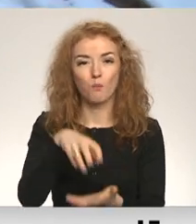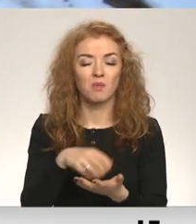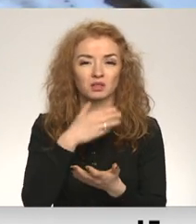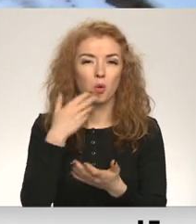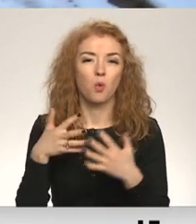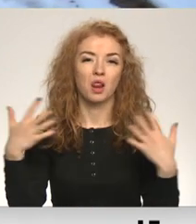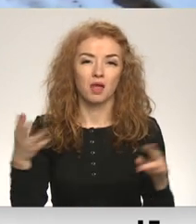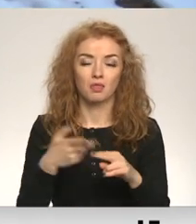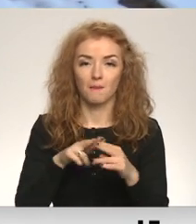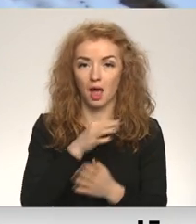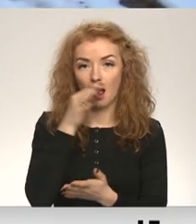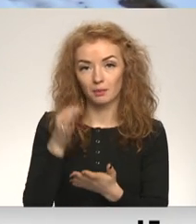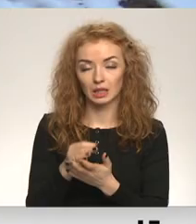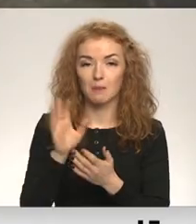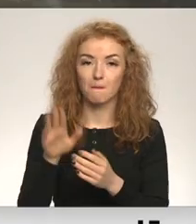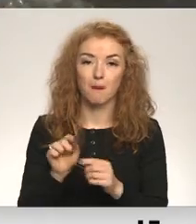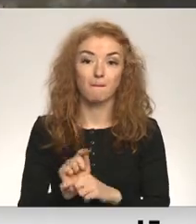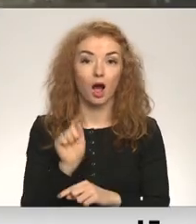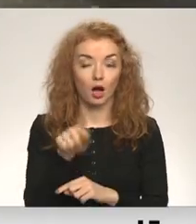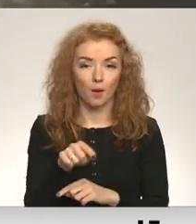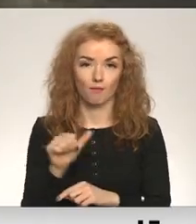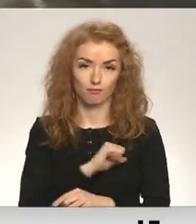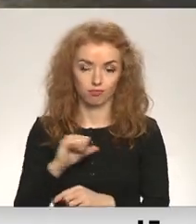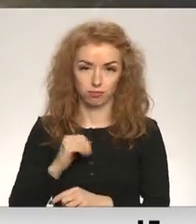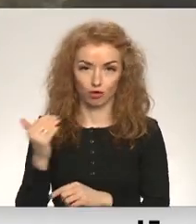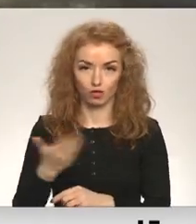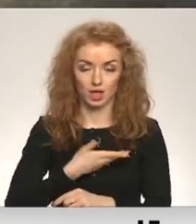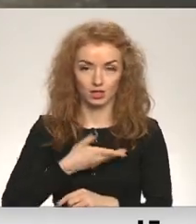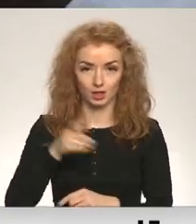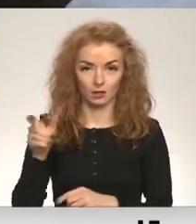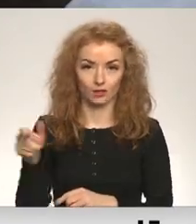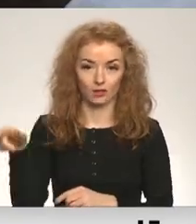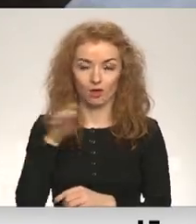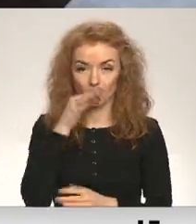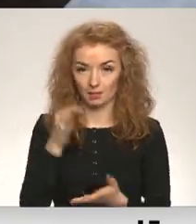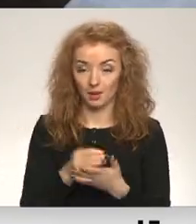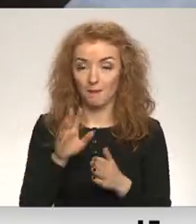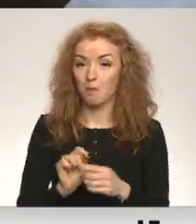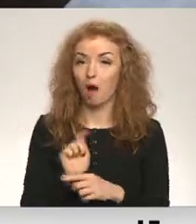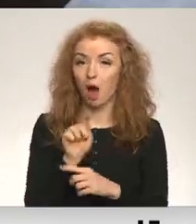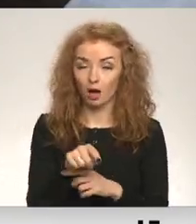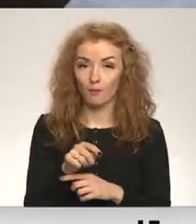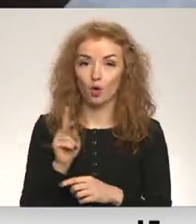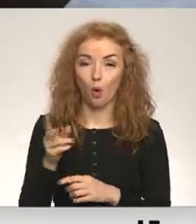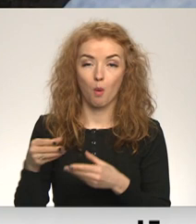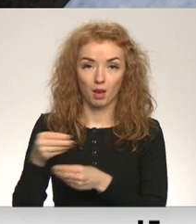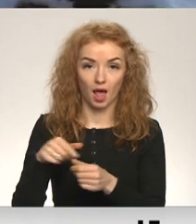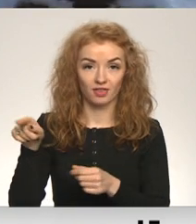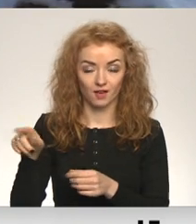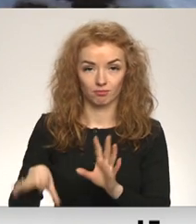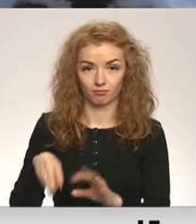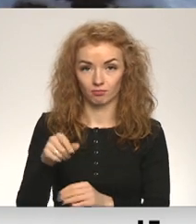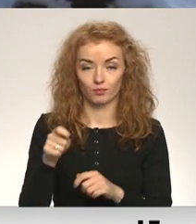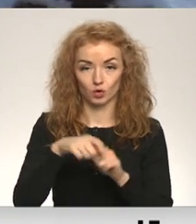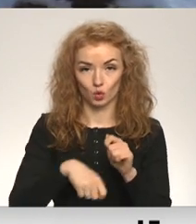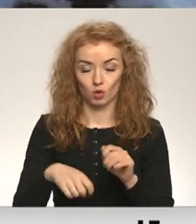tādēļ atbildība par konstatētajiem pārkāpumiem gulstas uz pašu iedzīvotāju pleciem. Par pārkāpumiem kooperatīvam nāksies maksāt arī